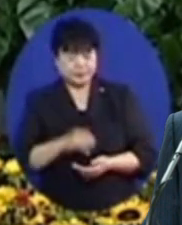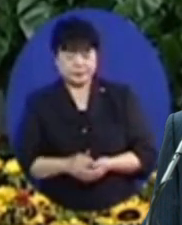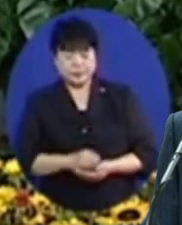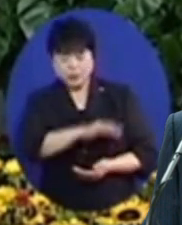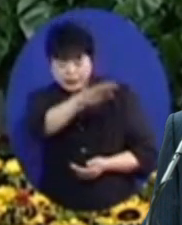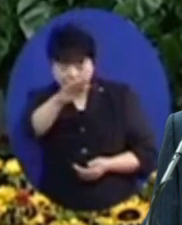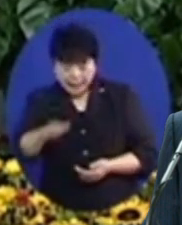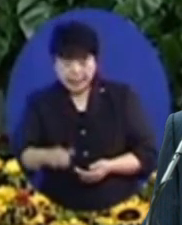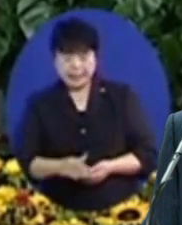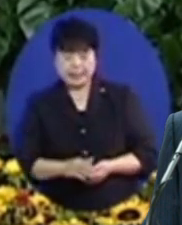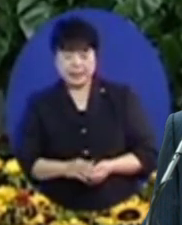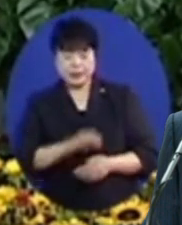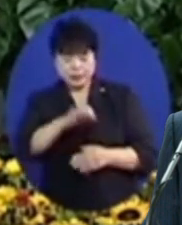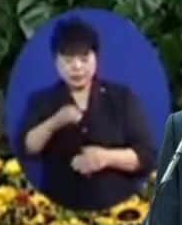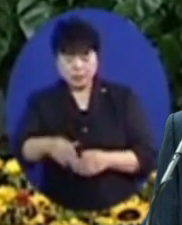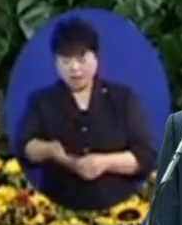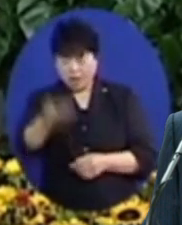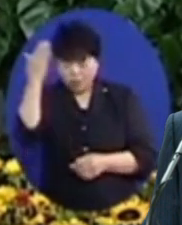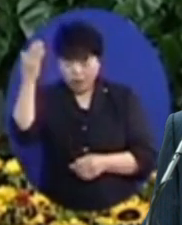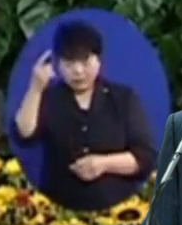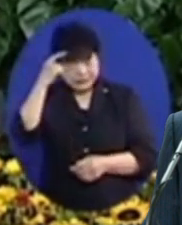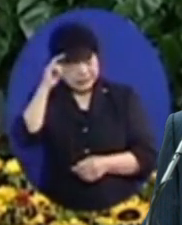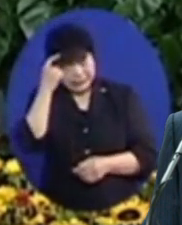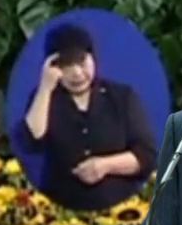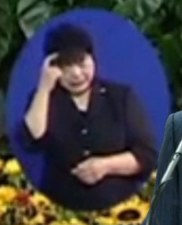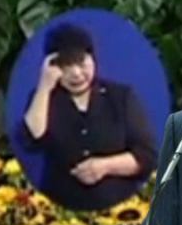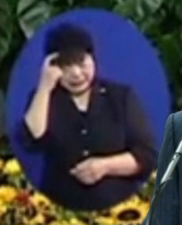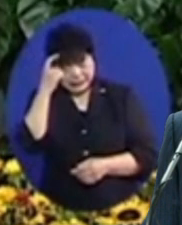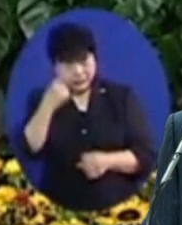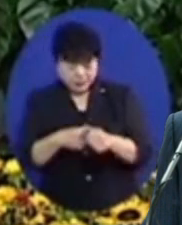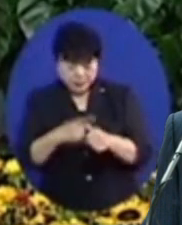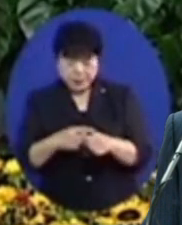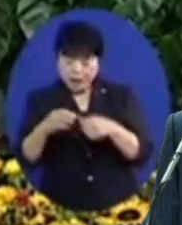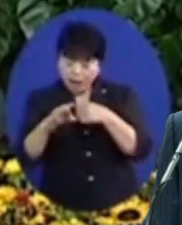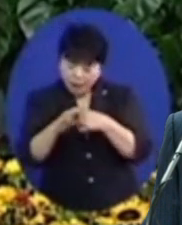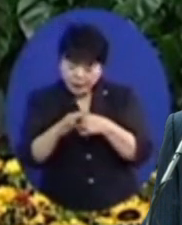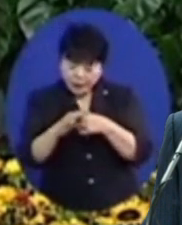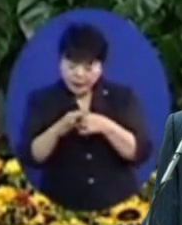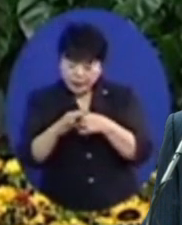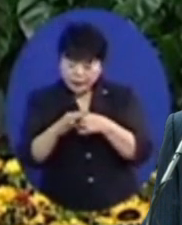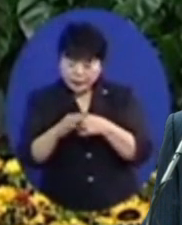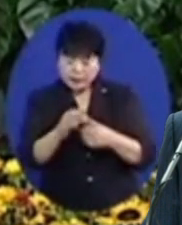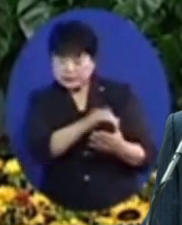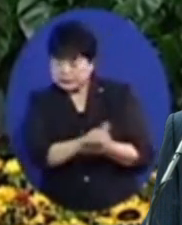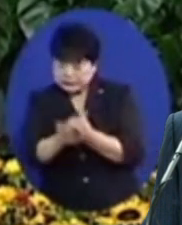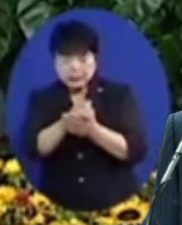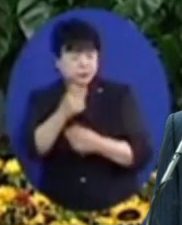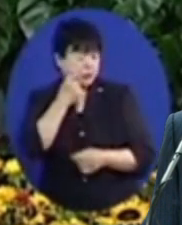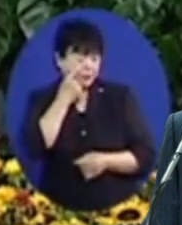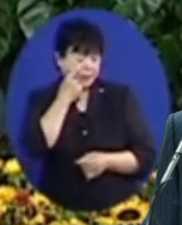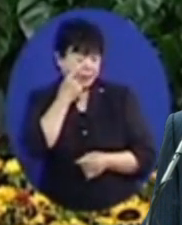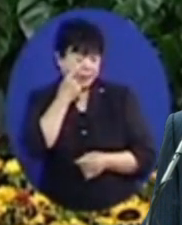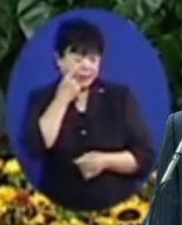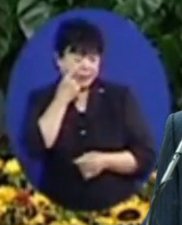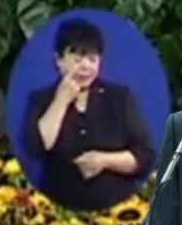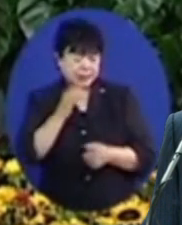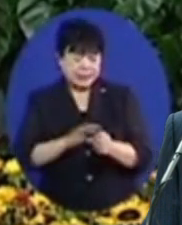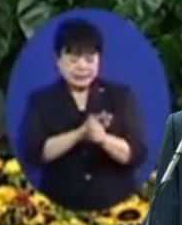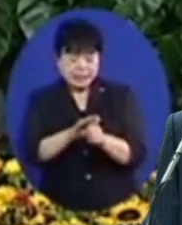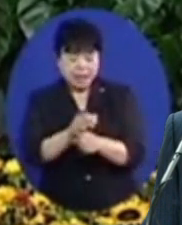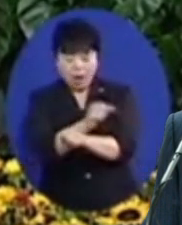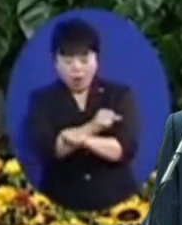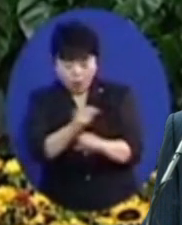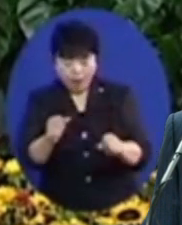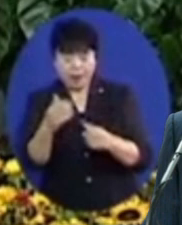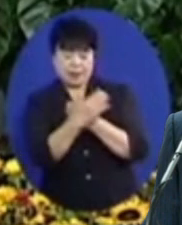우리가 우리 이웃의 과거를 다 생각하고 그를 가지고서 비평한다면 어떻게 친해질 수가 있겠습니까? 사랑과